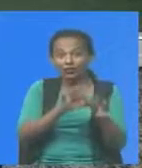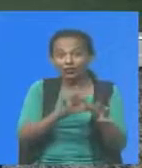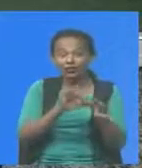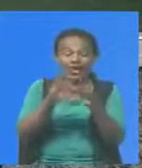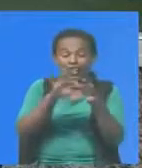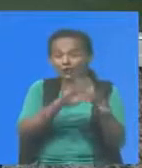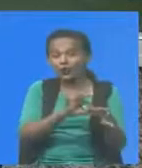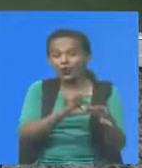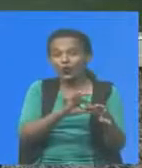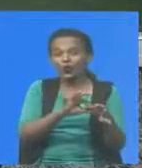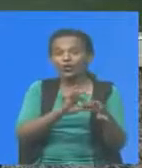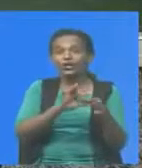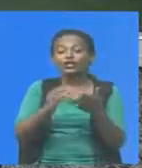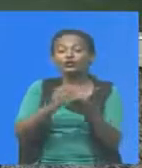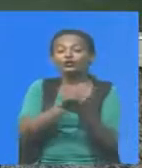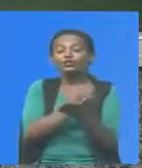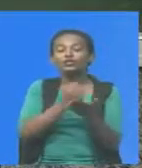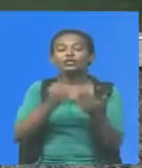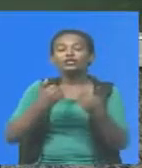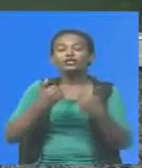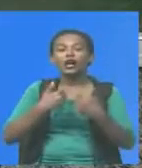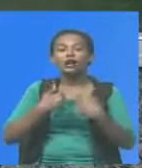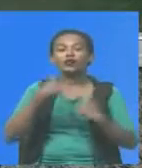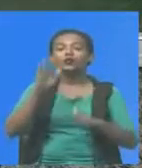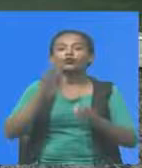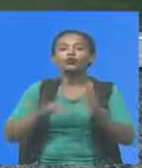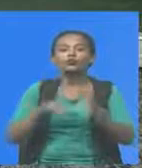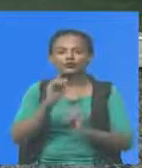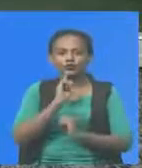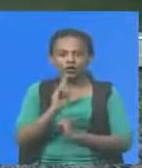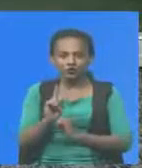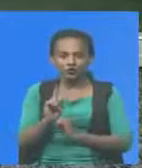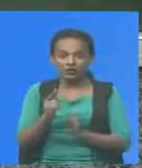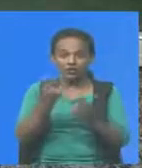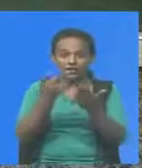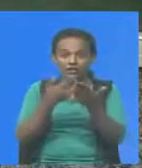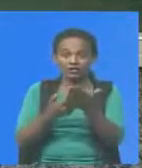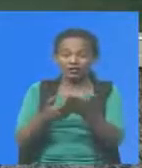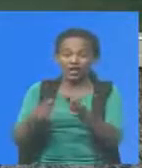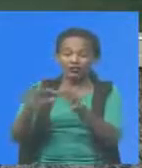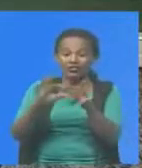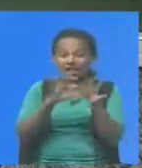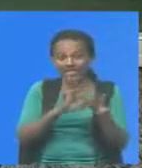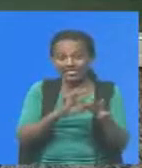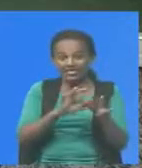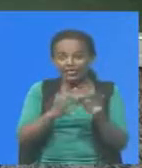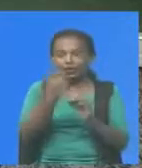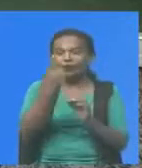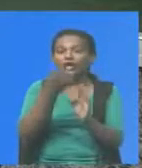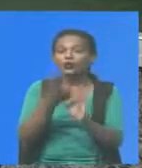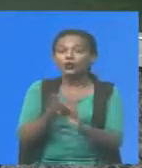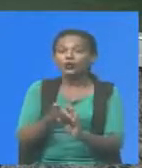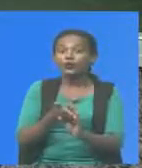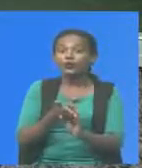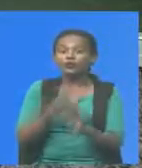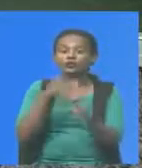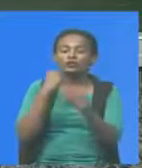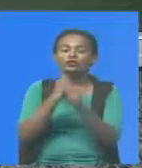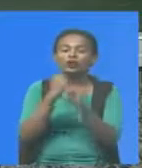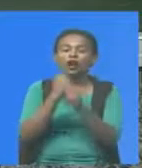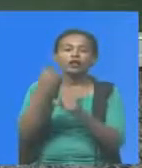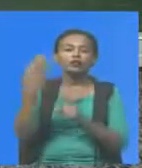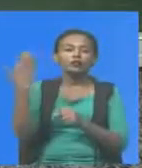የተያይዞ እየተወሰደ ያለው እርምጃ ነው። ከዚህ ጋር ተያያዘ በአንድ በኩል ስራ ላይ